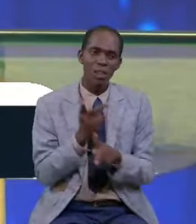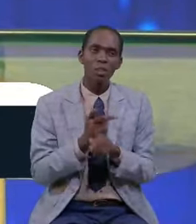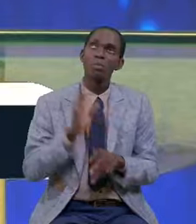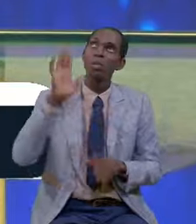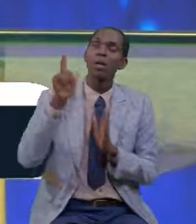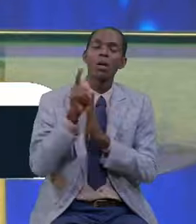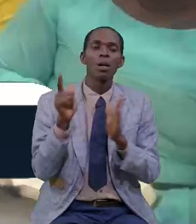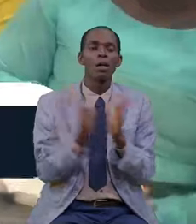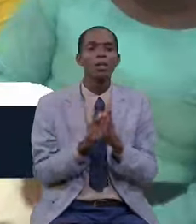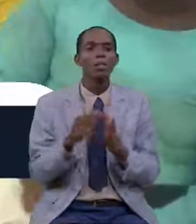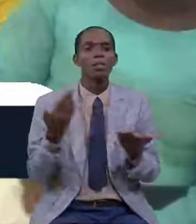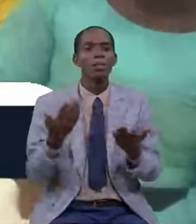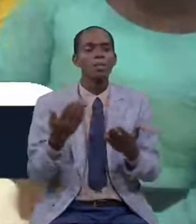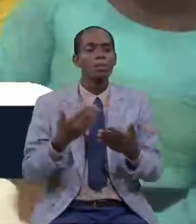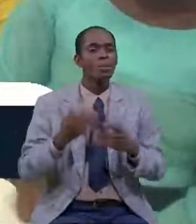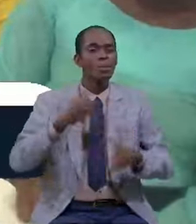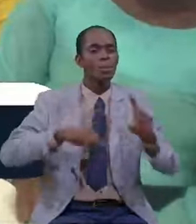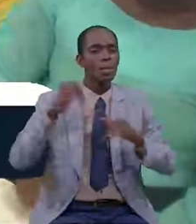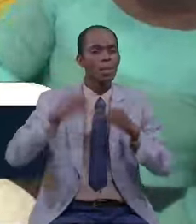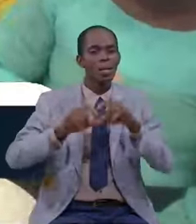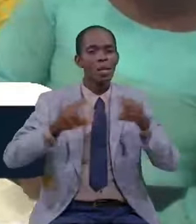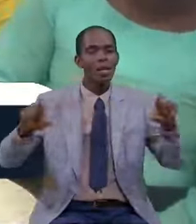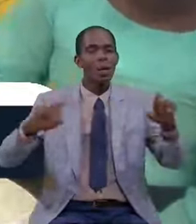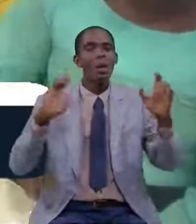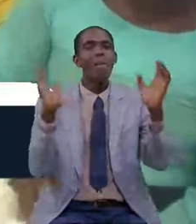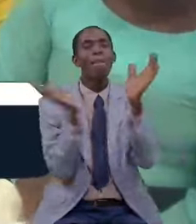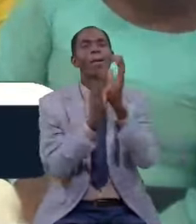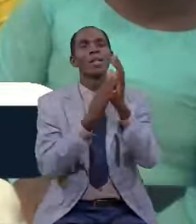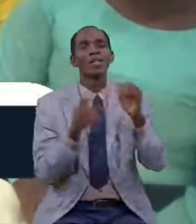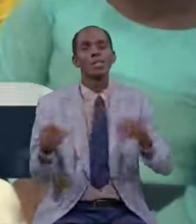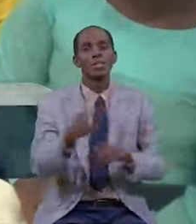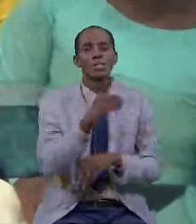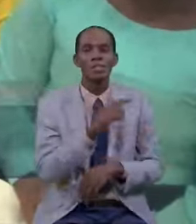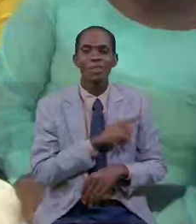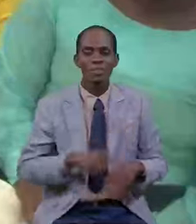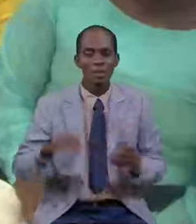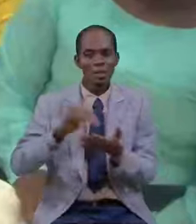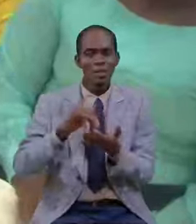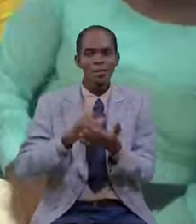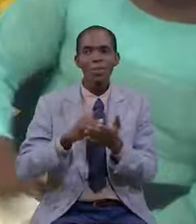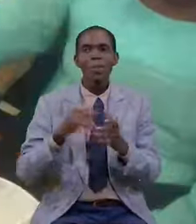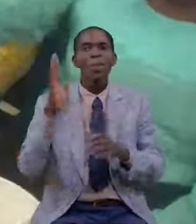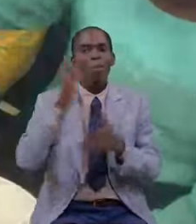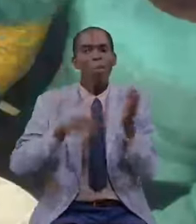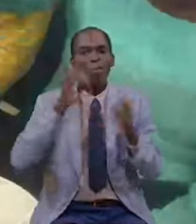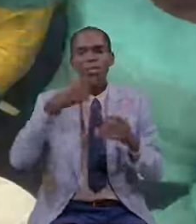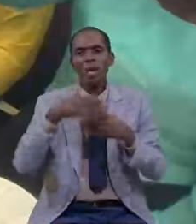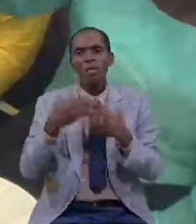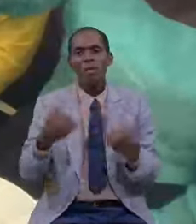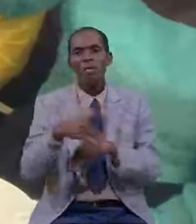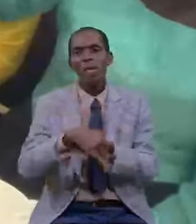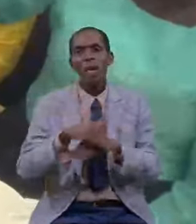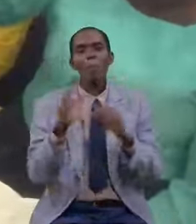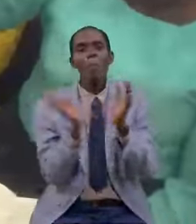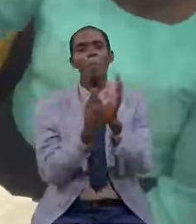Quelqu'un là-bas, dites-moi la dernière phrase, louez l'Éternel. Dites-moi ce que vous allez dire après la prière de ce